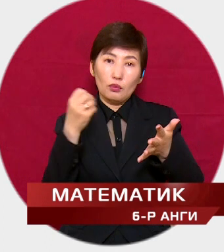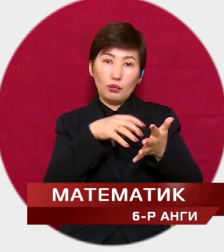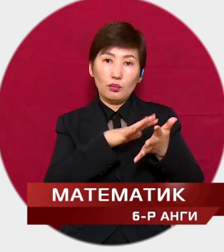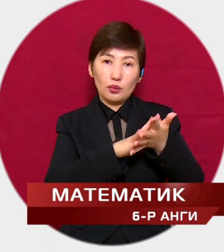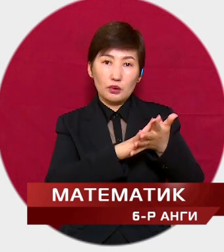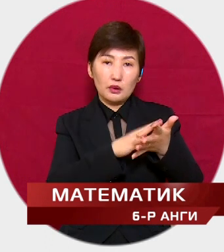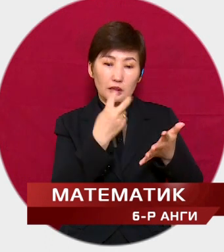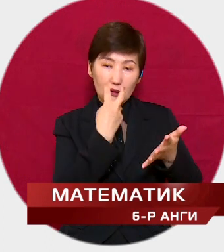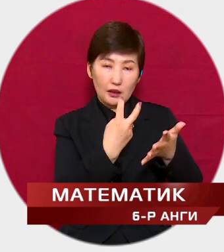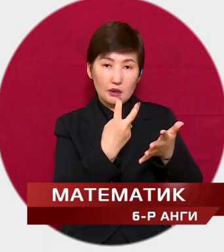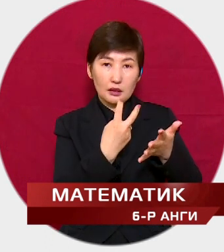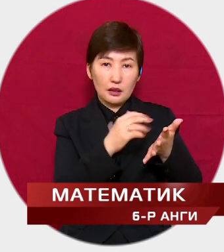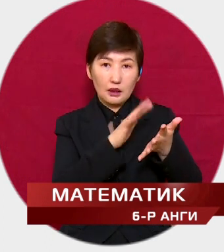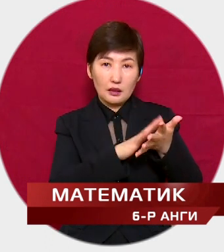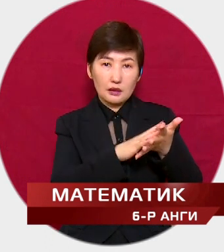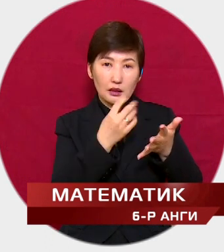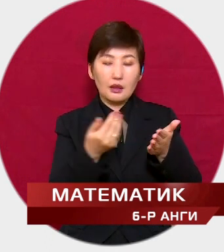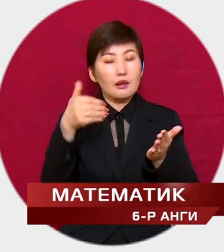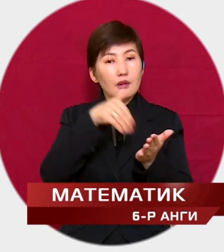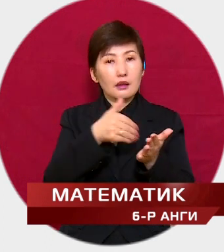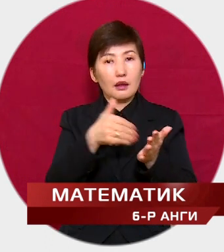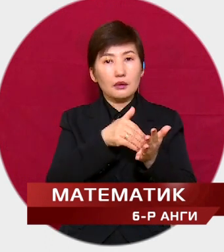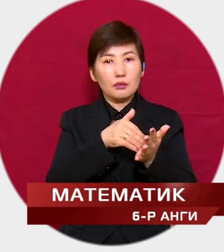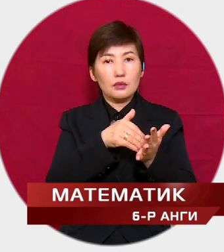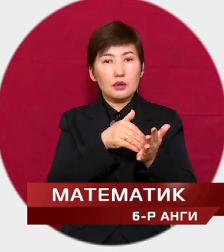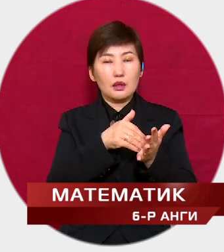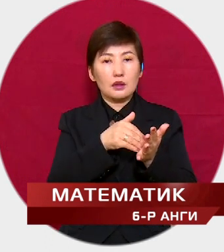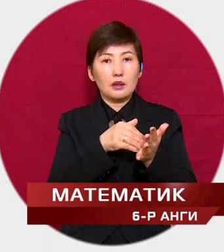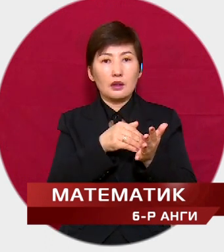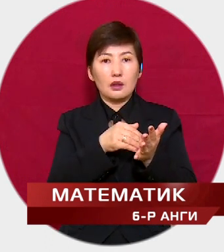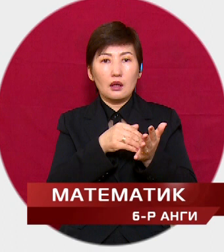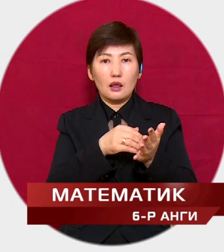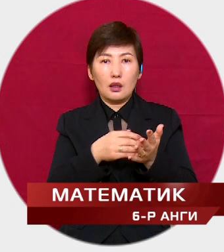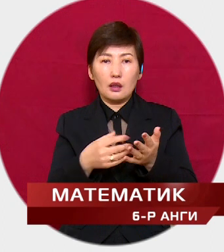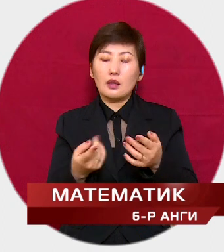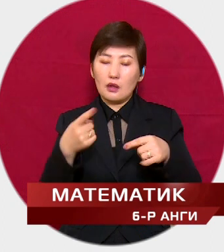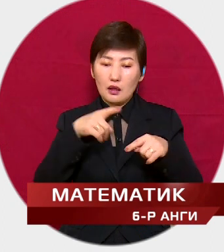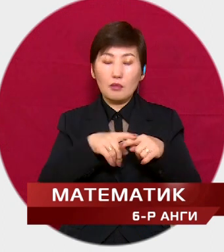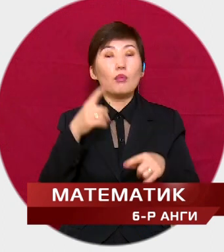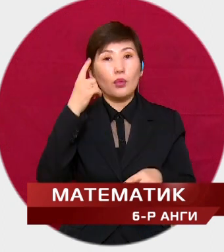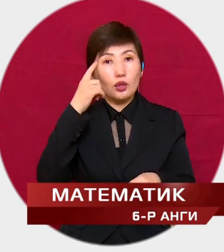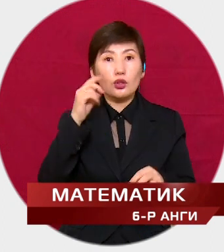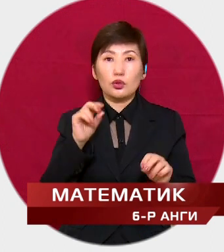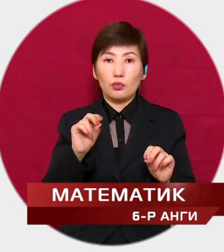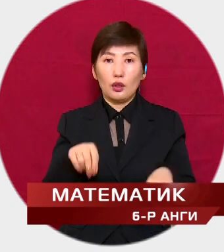бүртгэлээсээ харж хаад давтамжаа одоо гүйцээж олоод түүнээсээ одоо тухайн